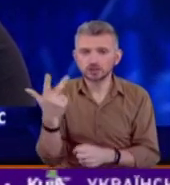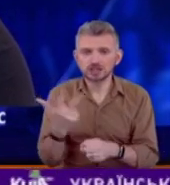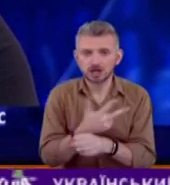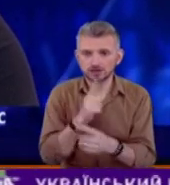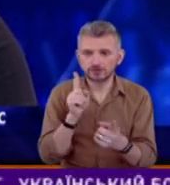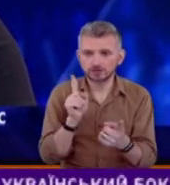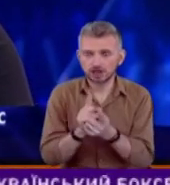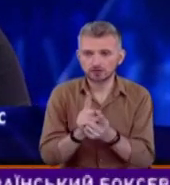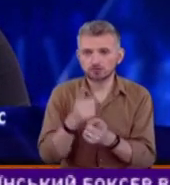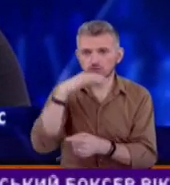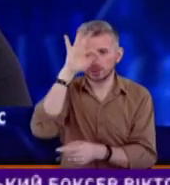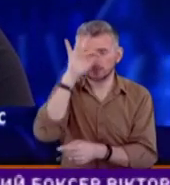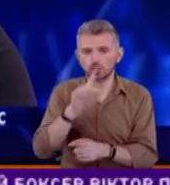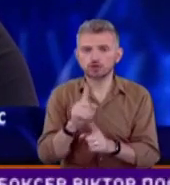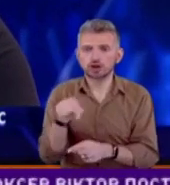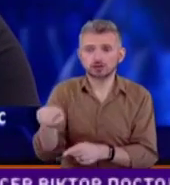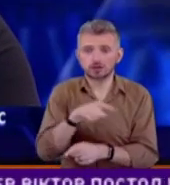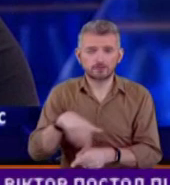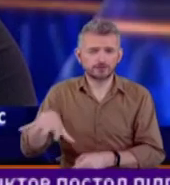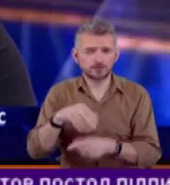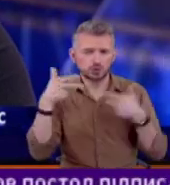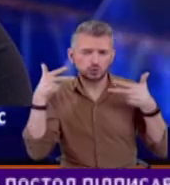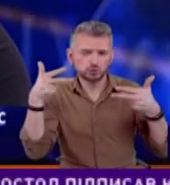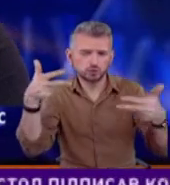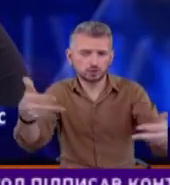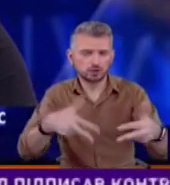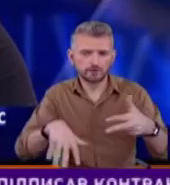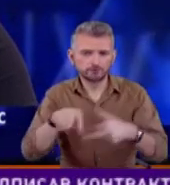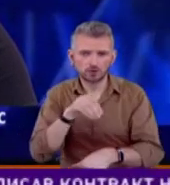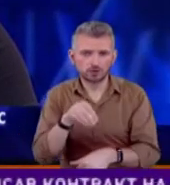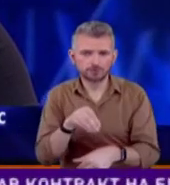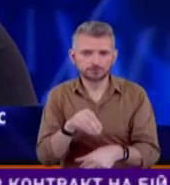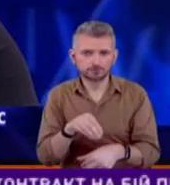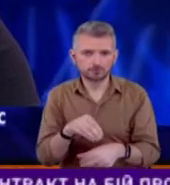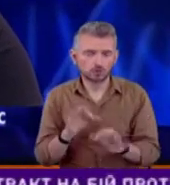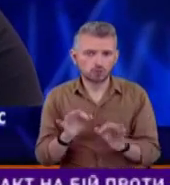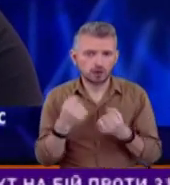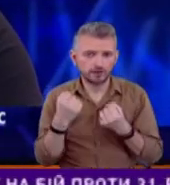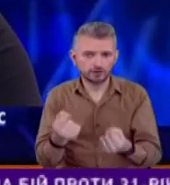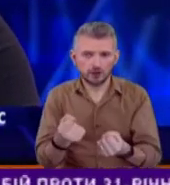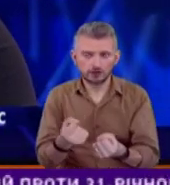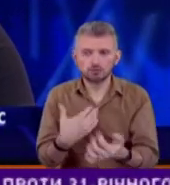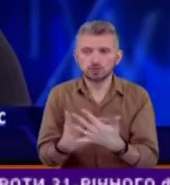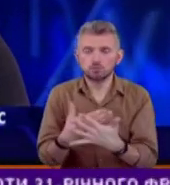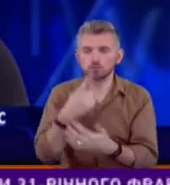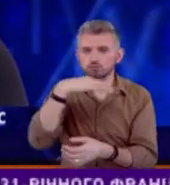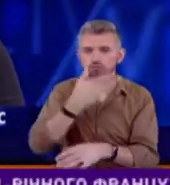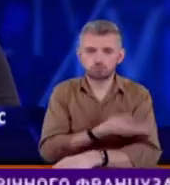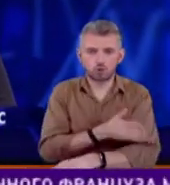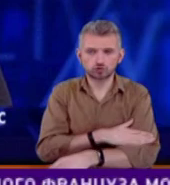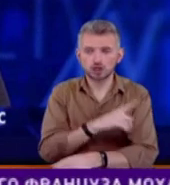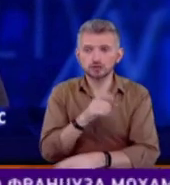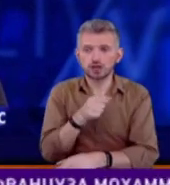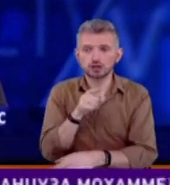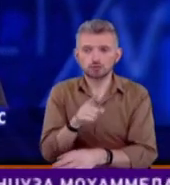встретил патрульную полицию, хотя там везде видеоконтроль, везде камеры, и там везде ездят нормально. Пример той же Польши, действительно, за тобой